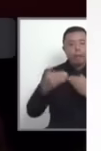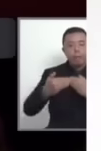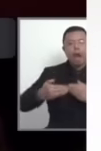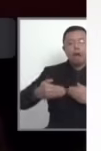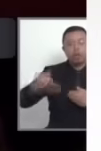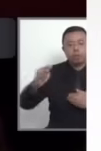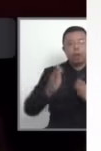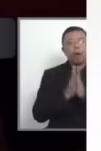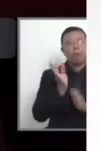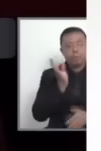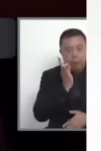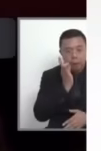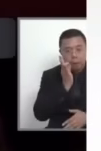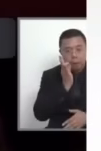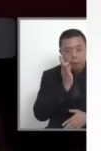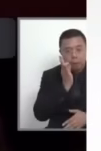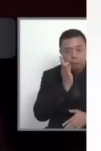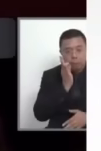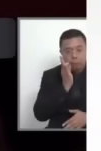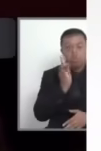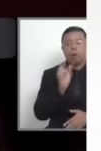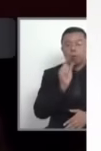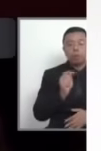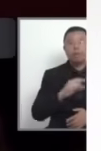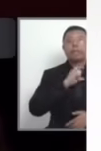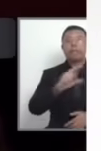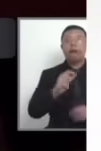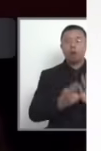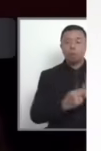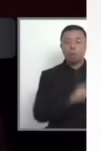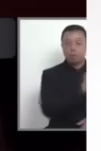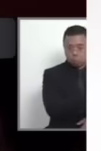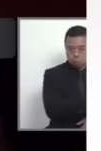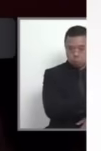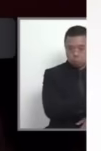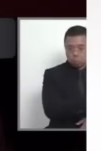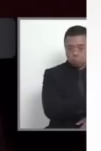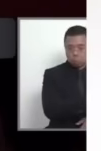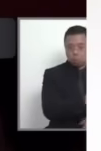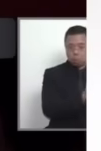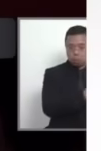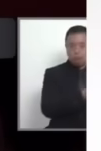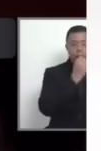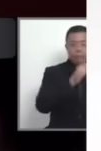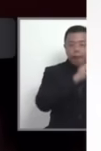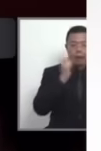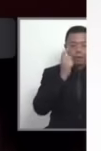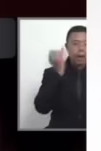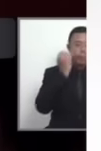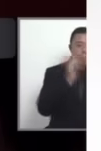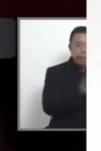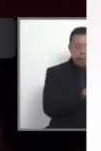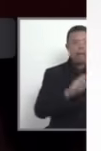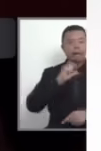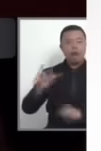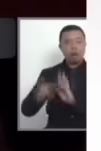Prabowo saya kira memilih penyampaian yang lebih santun, lebih moderat gitu ya, itu satu. Terus